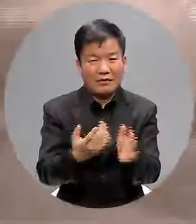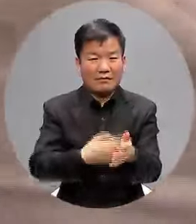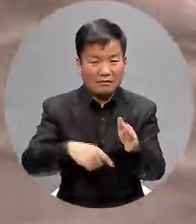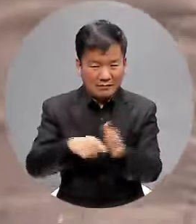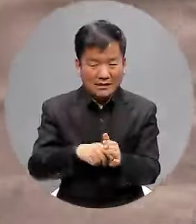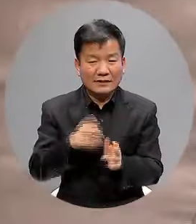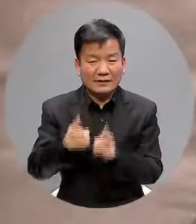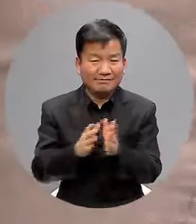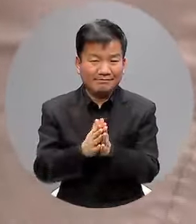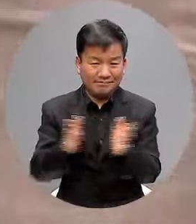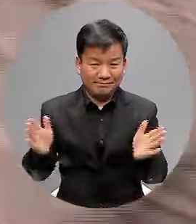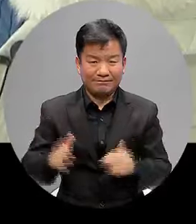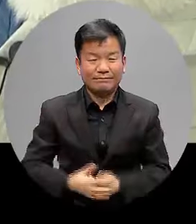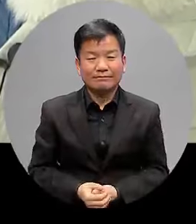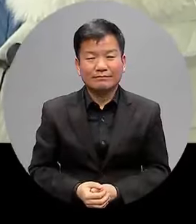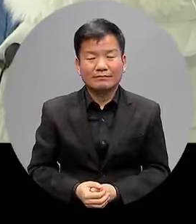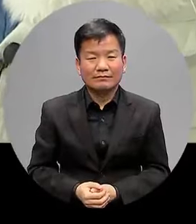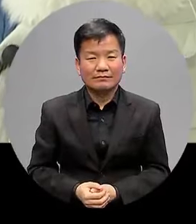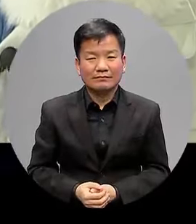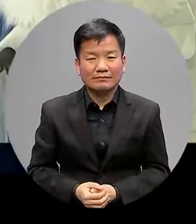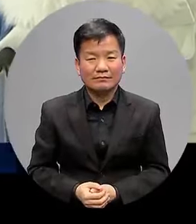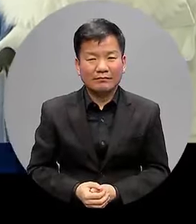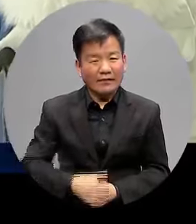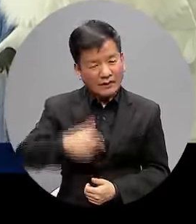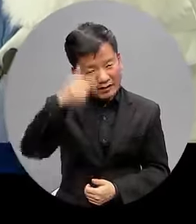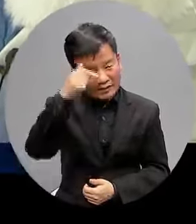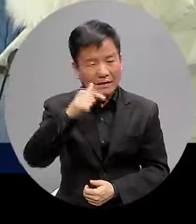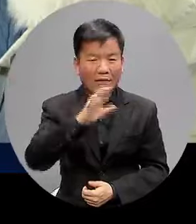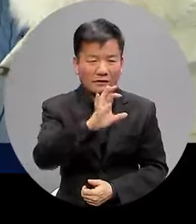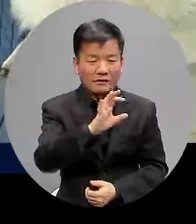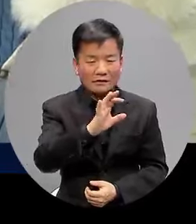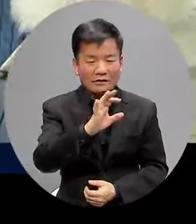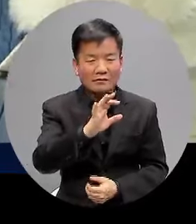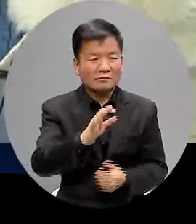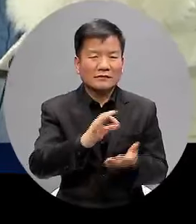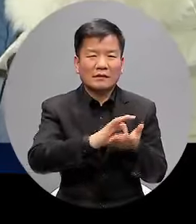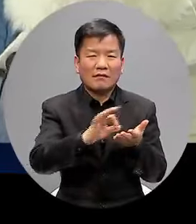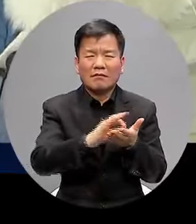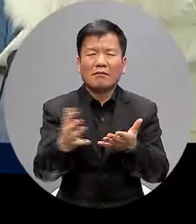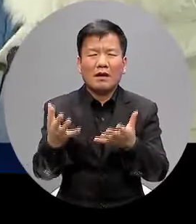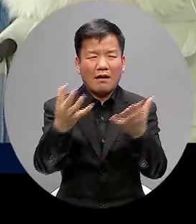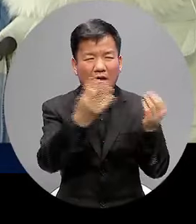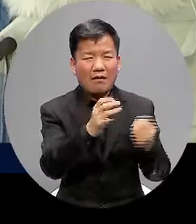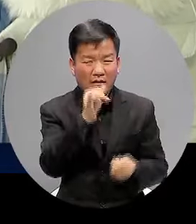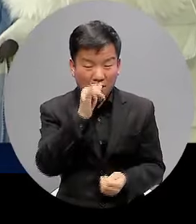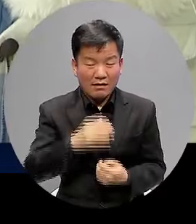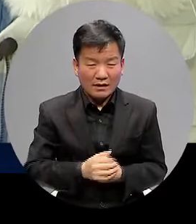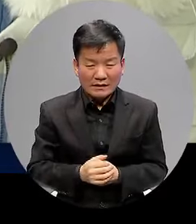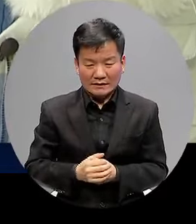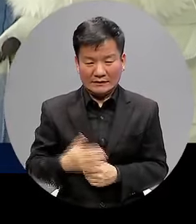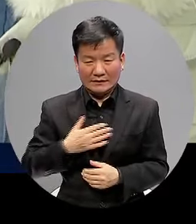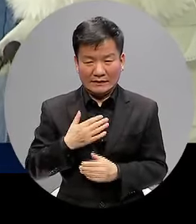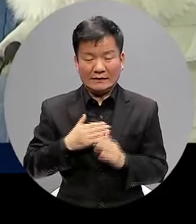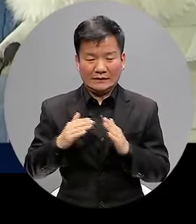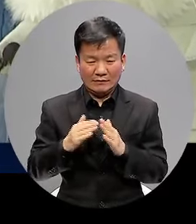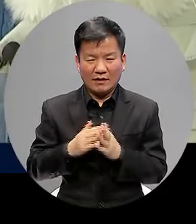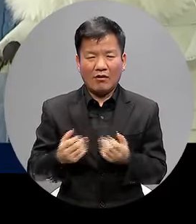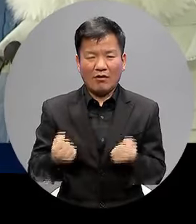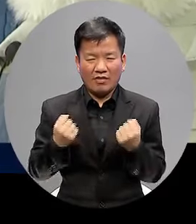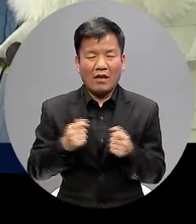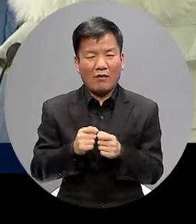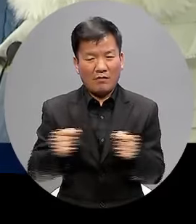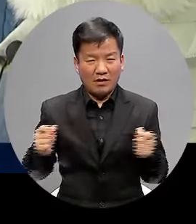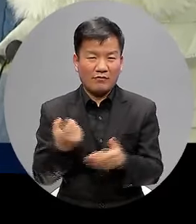위해 시작됐습니다. 훨씬 더 재래식 화장실 사용하시는 분들이 많다는 걸 알게 됐고요. 내 집에서 오래 건강하게 사실